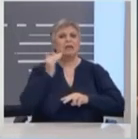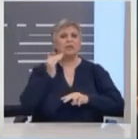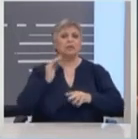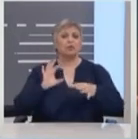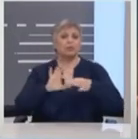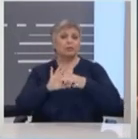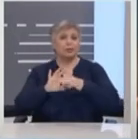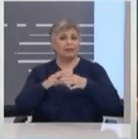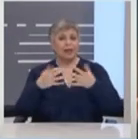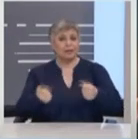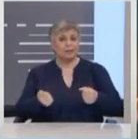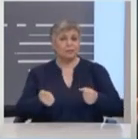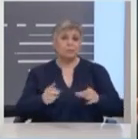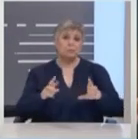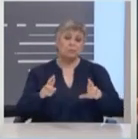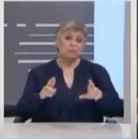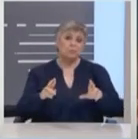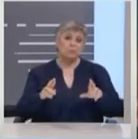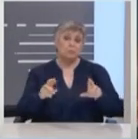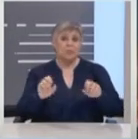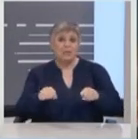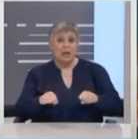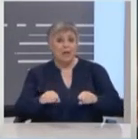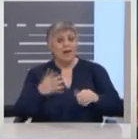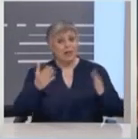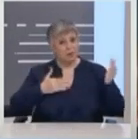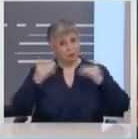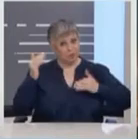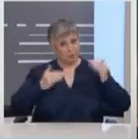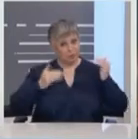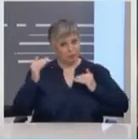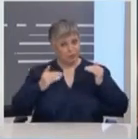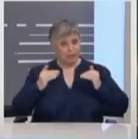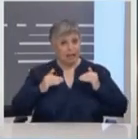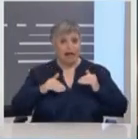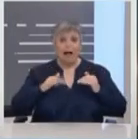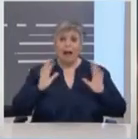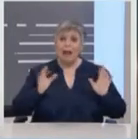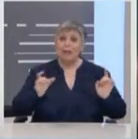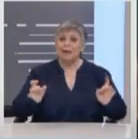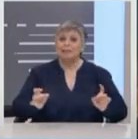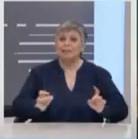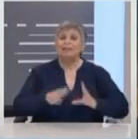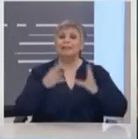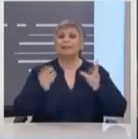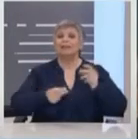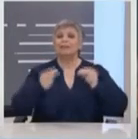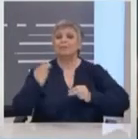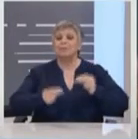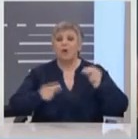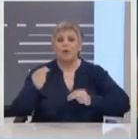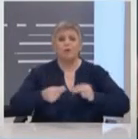Έχω σοβαρές επιφυλάξεις ότι αν κινδυνεύσει ο Ελληνισμός θα τη σώσει κάποια Ευρωπαϊκή Ένωση, κάποιο ΝΑΤΟ, η Αμερική,